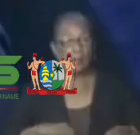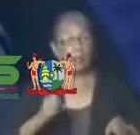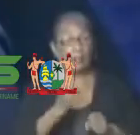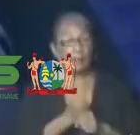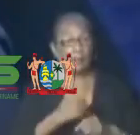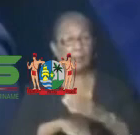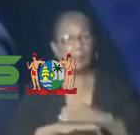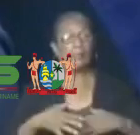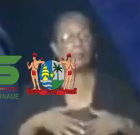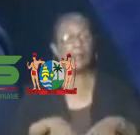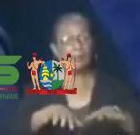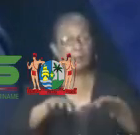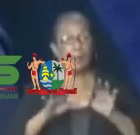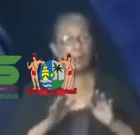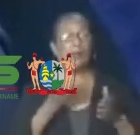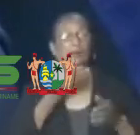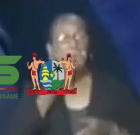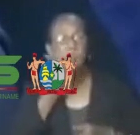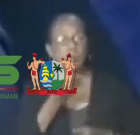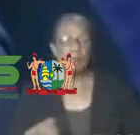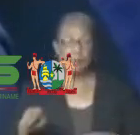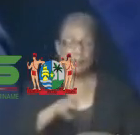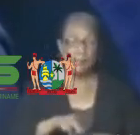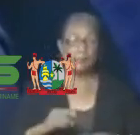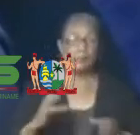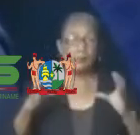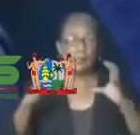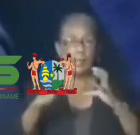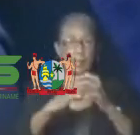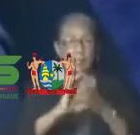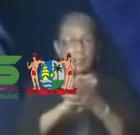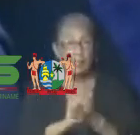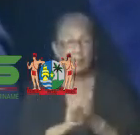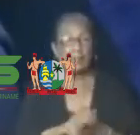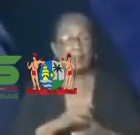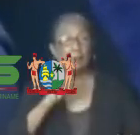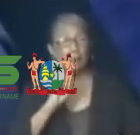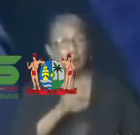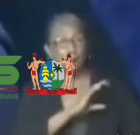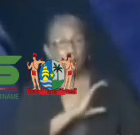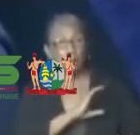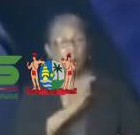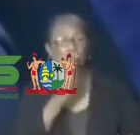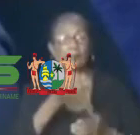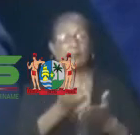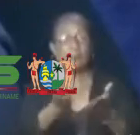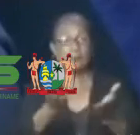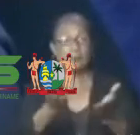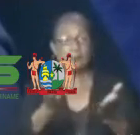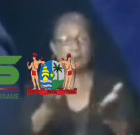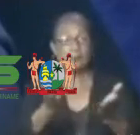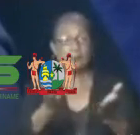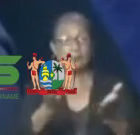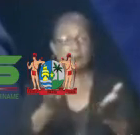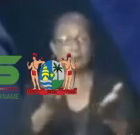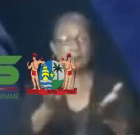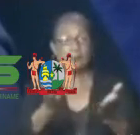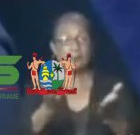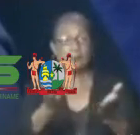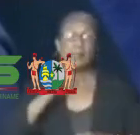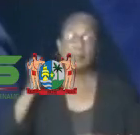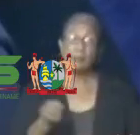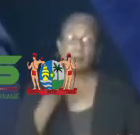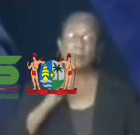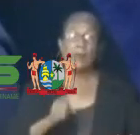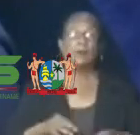het parlement opgeroepen, die nationale eenheid, laten we dat ook laten zien. Niet alleen tijdens deze activiteiten, maar altijd, maar in